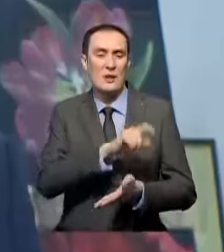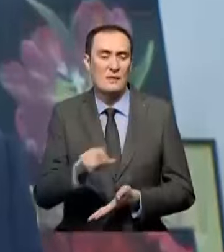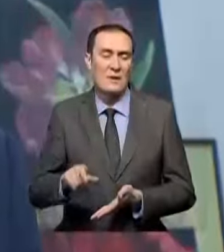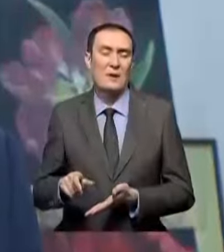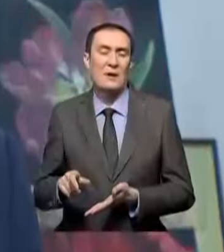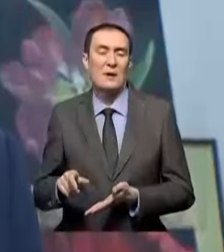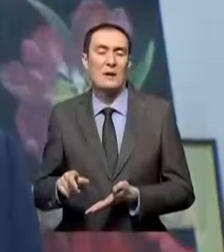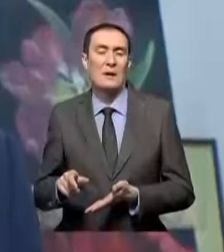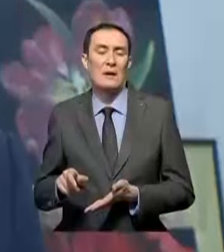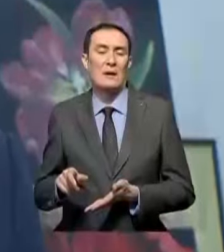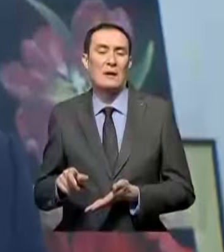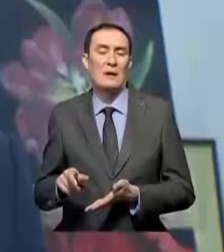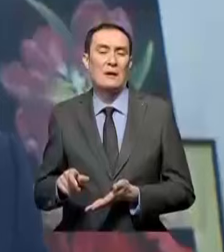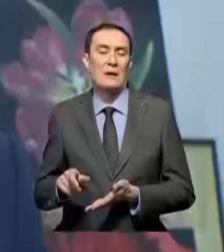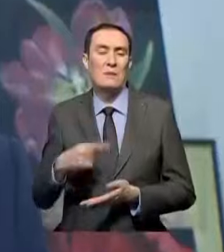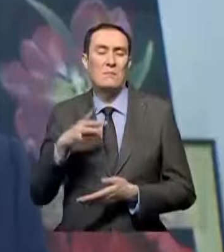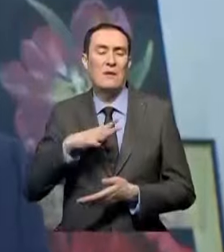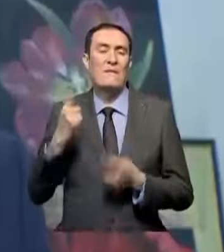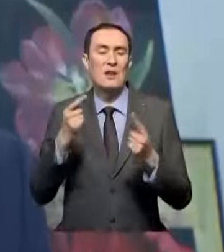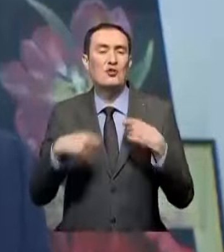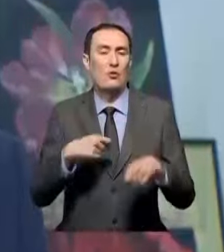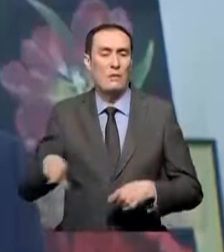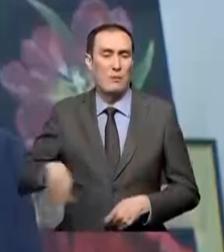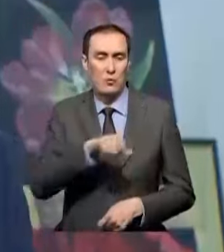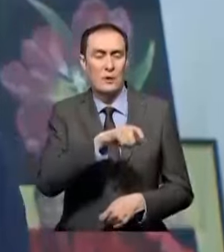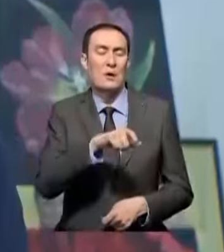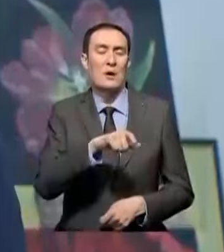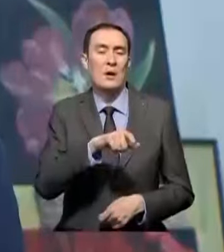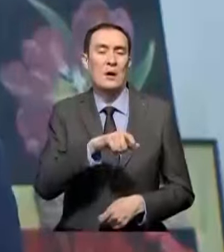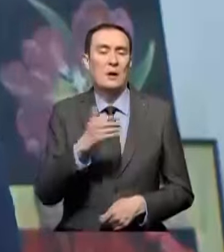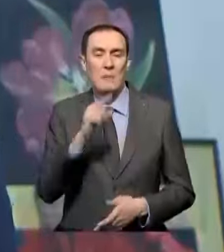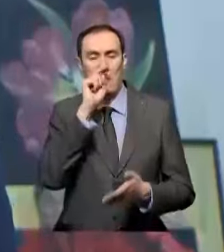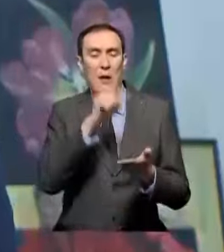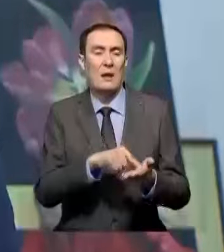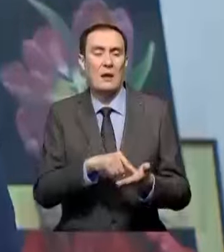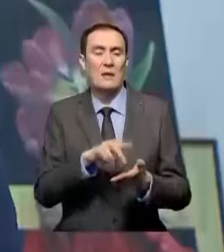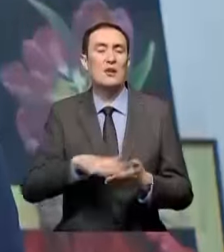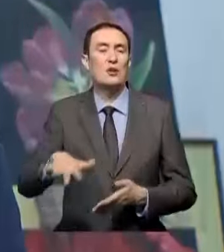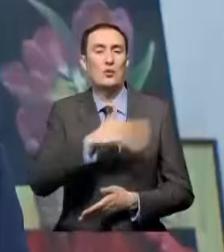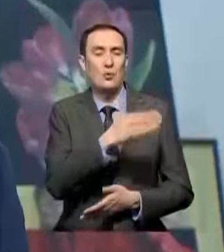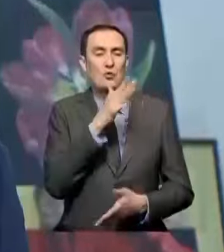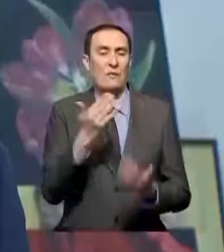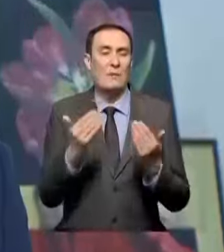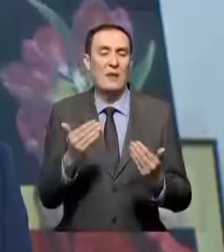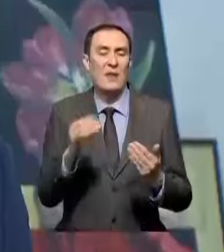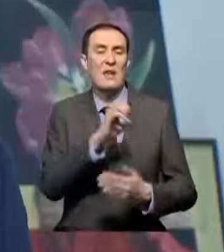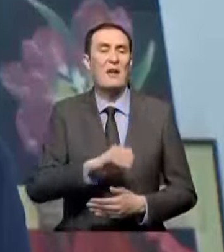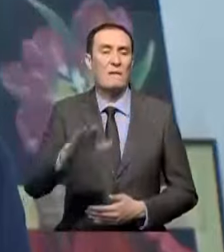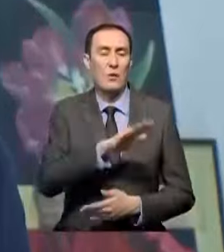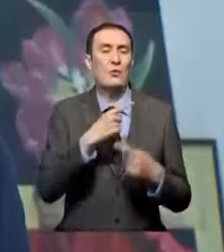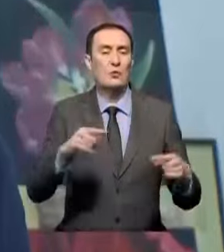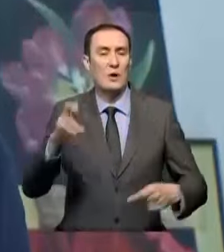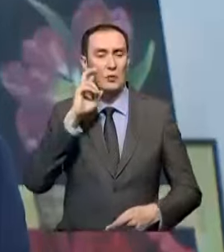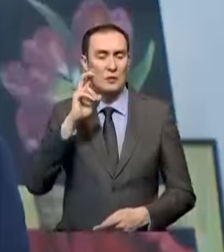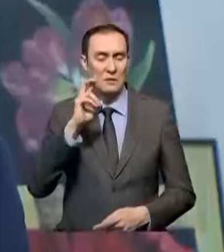путешественниками. Так как пролегал Великий Шелковый путь, она попала на территорию современной Европы и другие